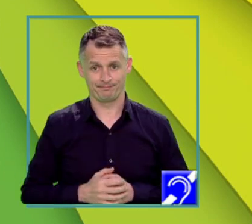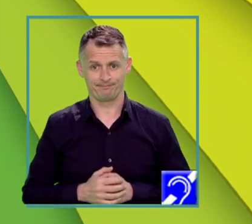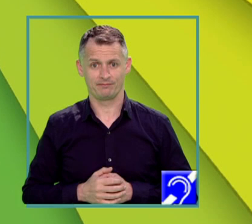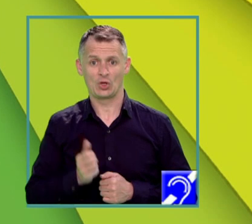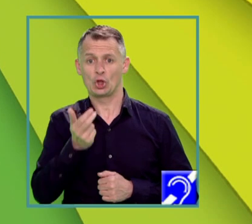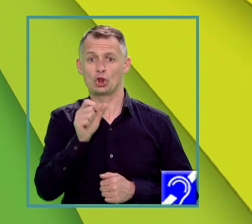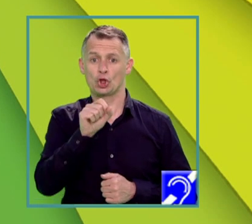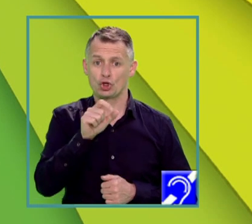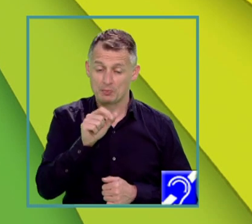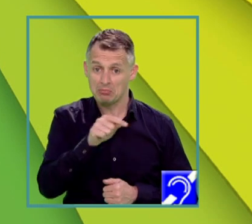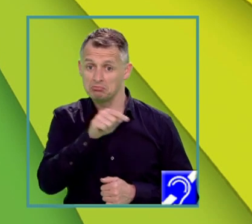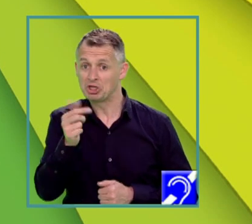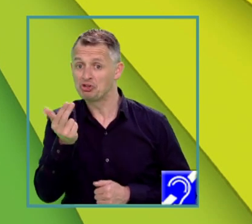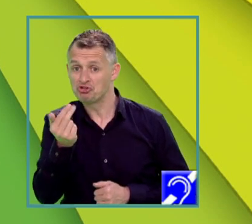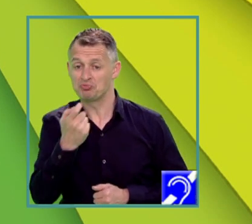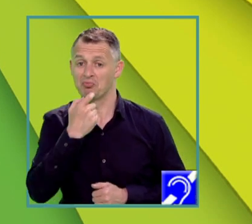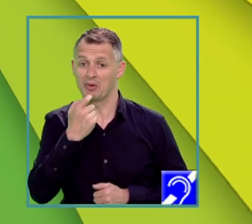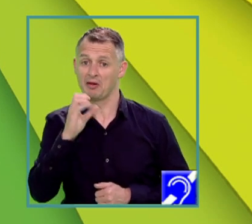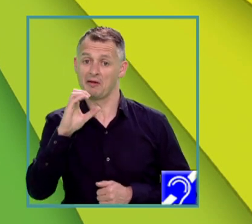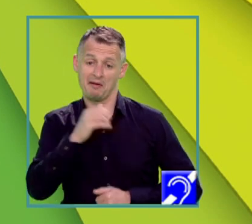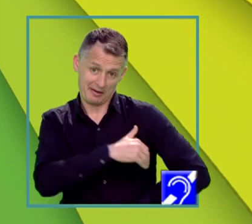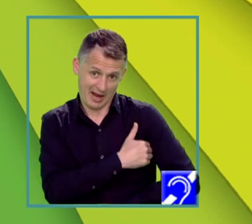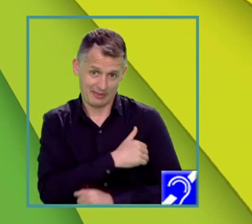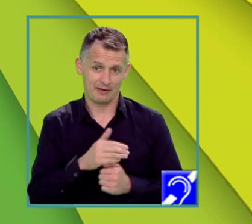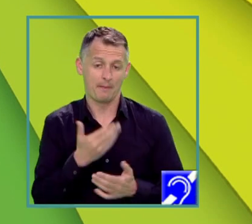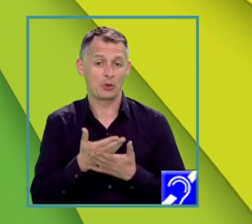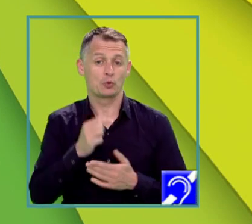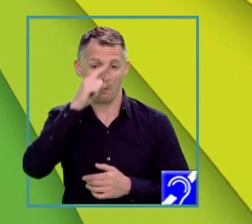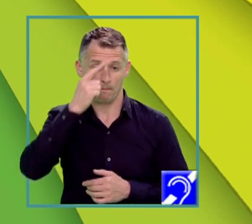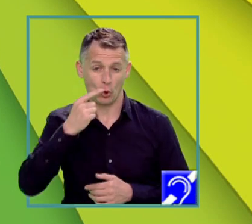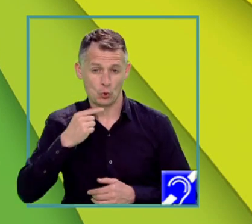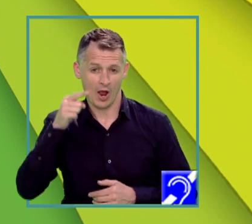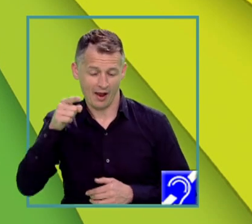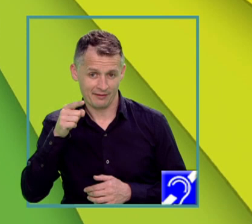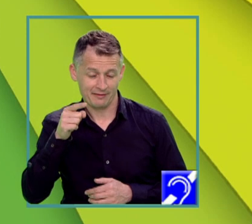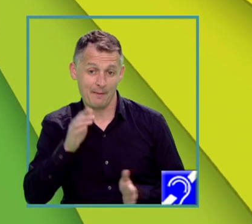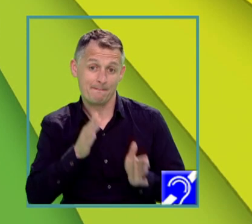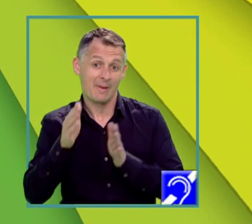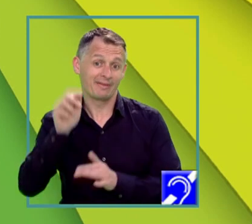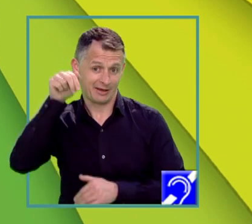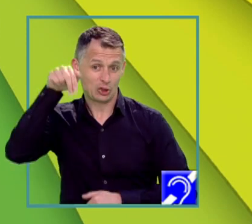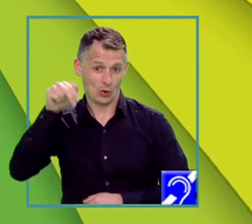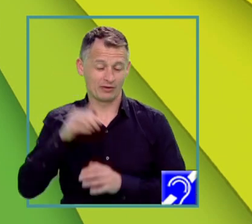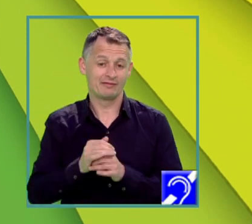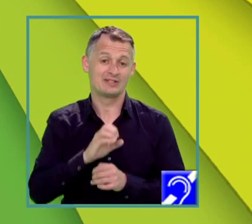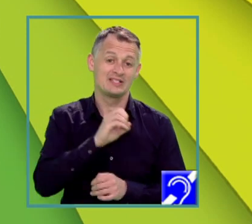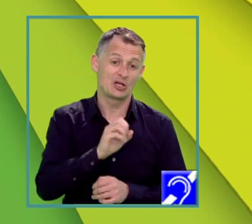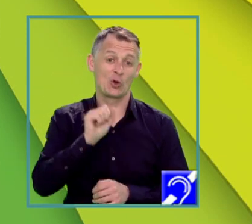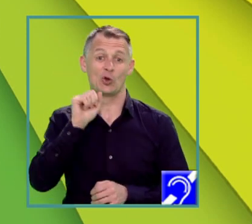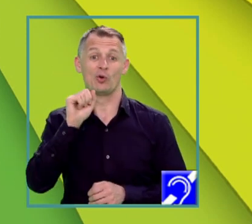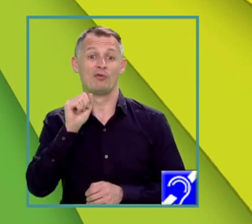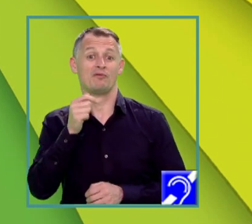15 grade temperatură medie anuală pentru Portugalia în spațiul iei nordic și zero două grade în nordul